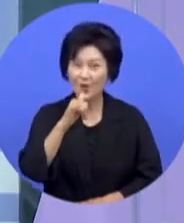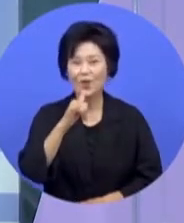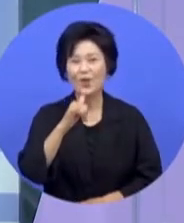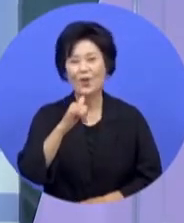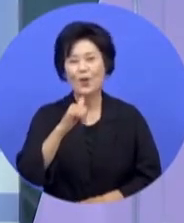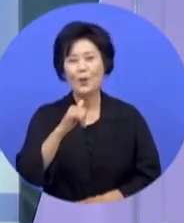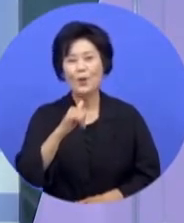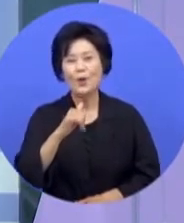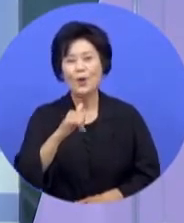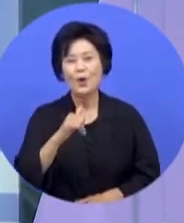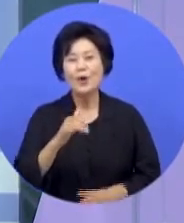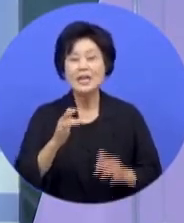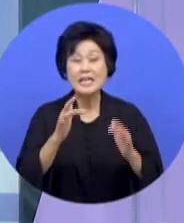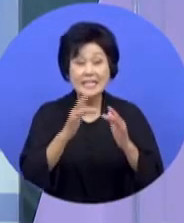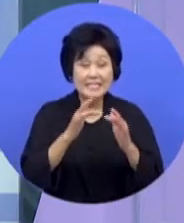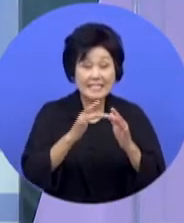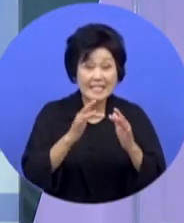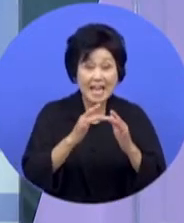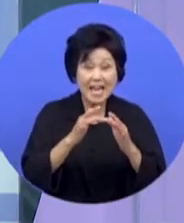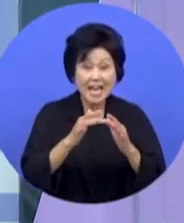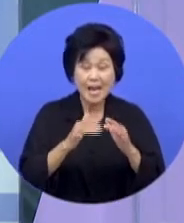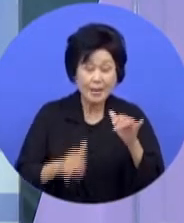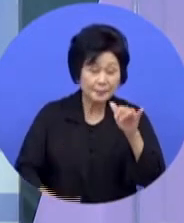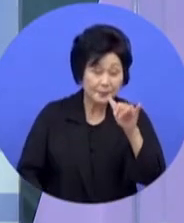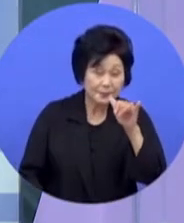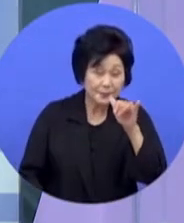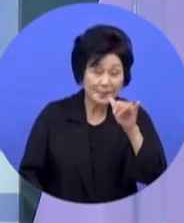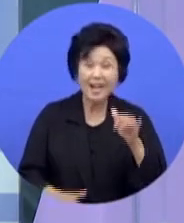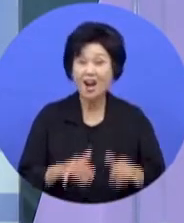이 인터넷을 끊는 게 되게 어려웠어요. 그래서